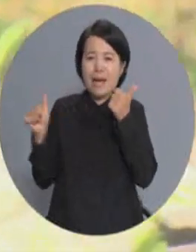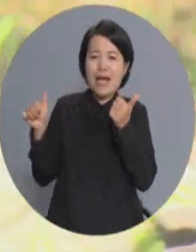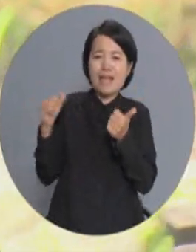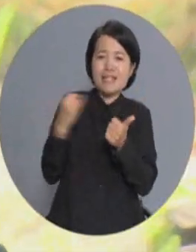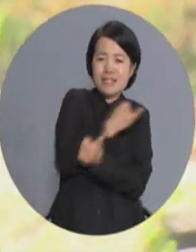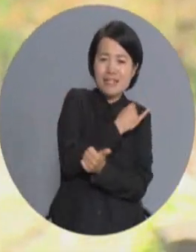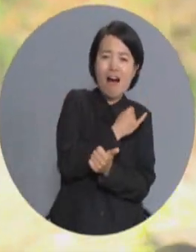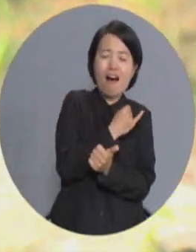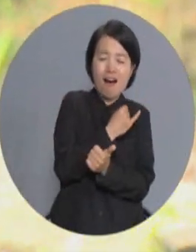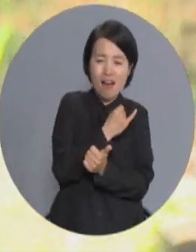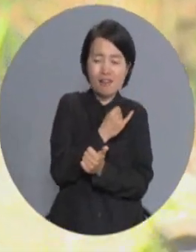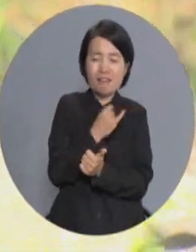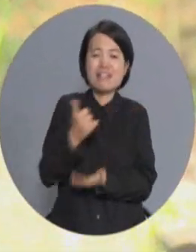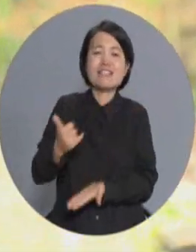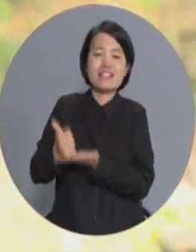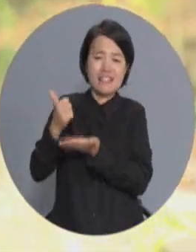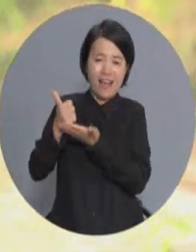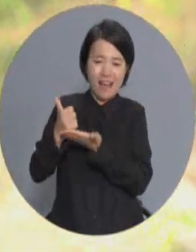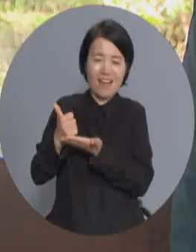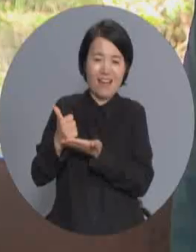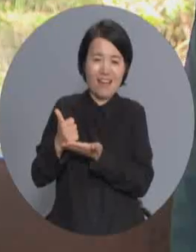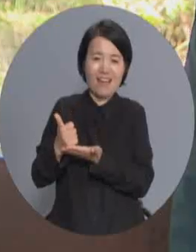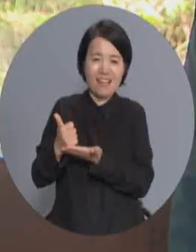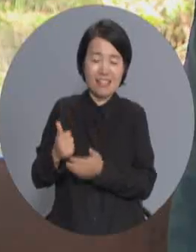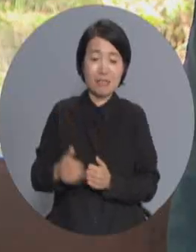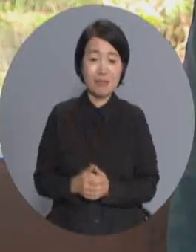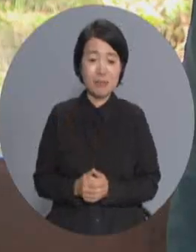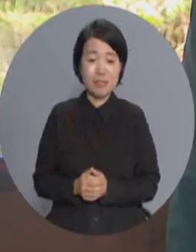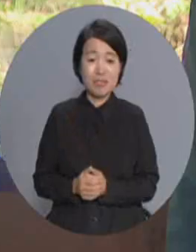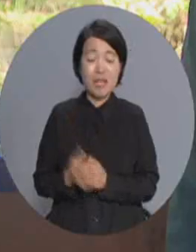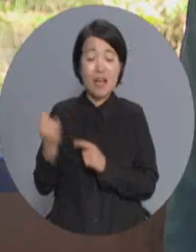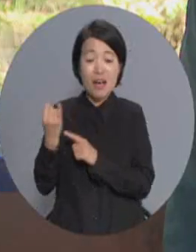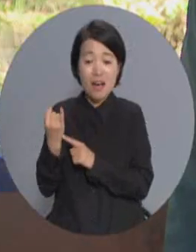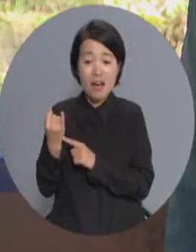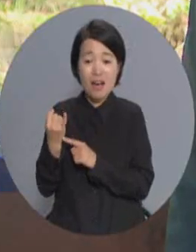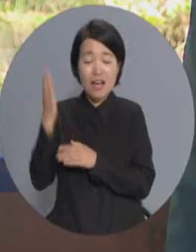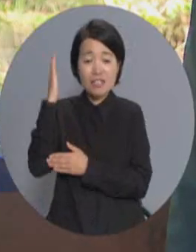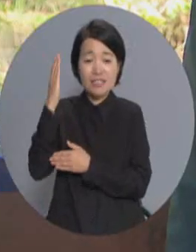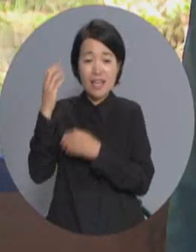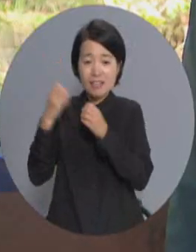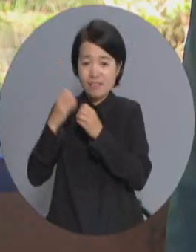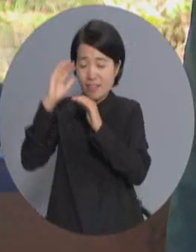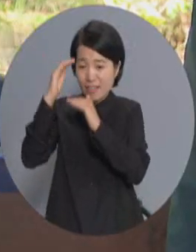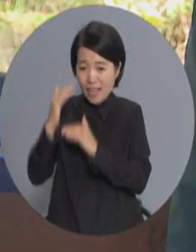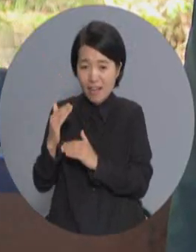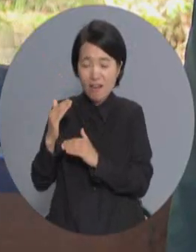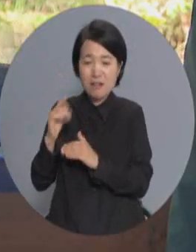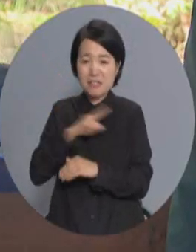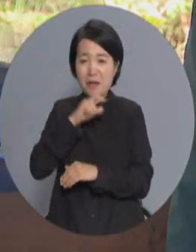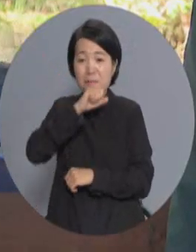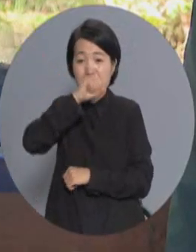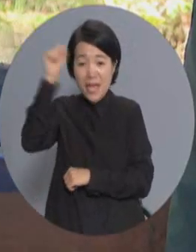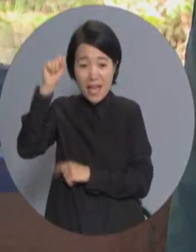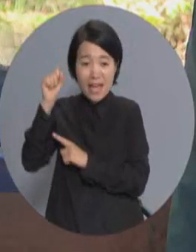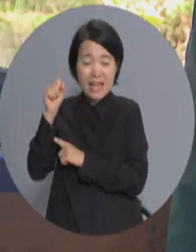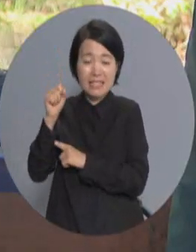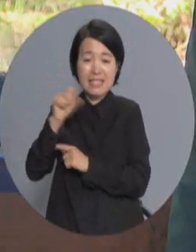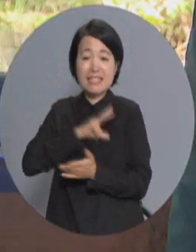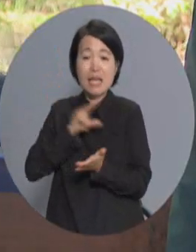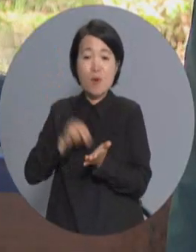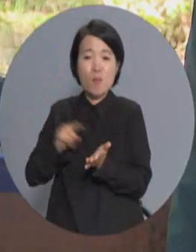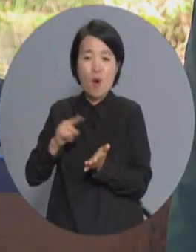승업으로 표현하며 크게 칭찬했습니다. 강의 소설 그 신춘문예 등단한 붉은 덫이라고 하는